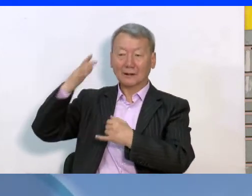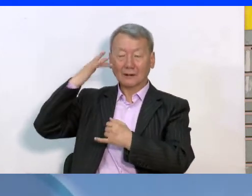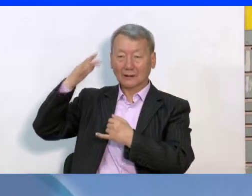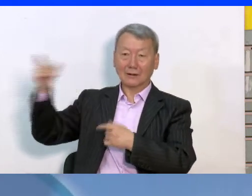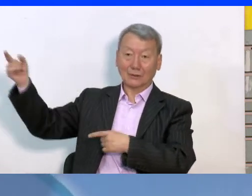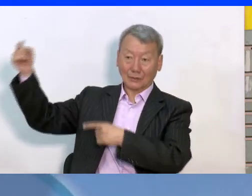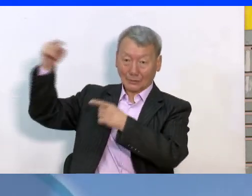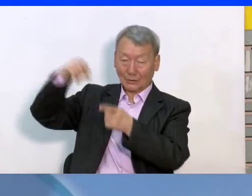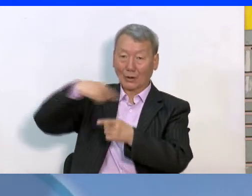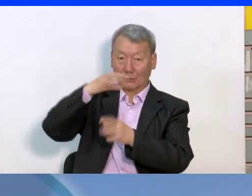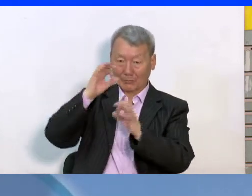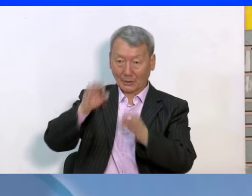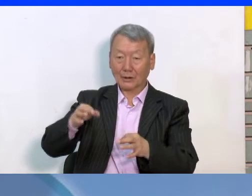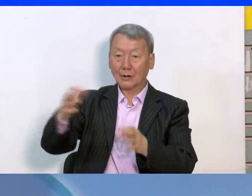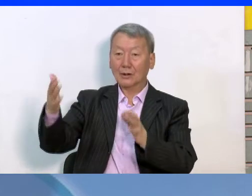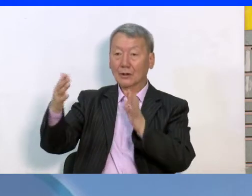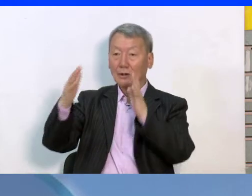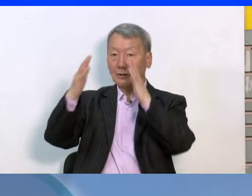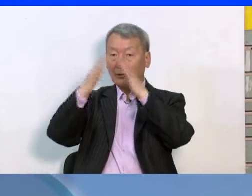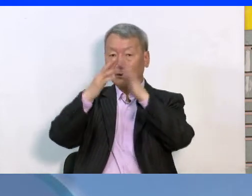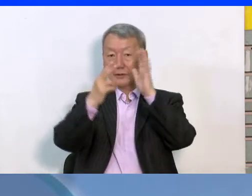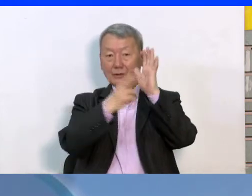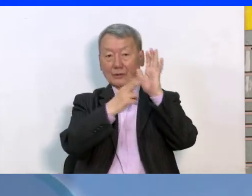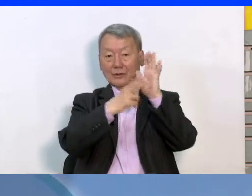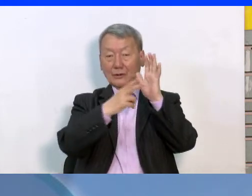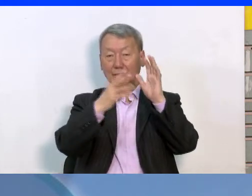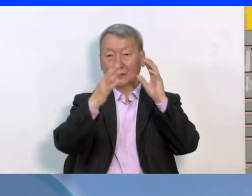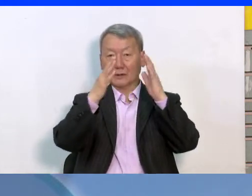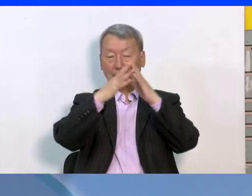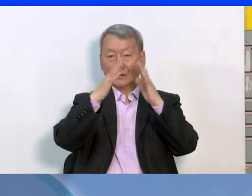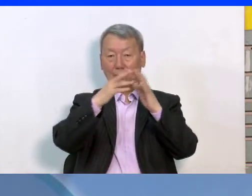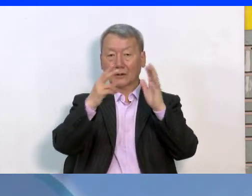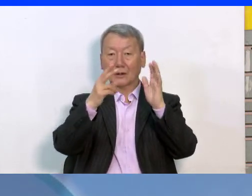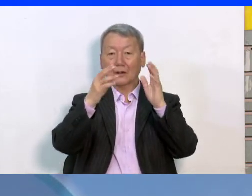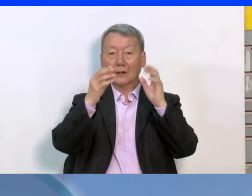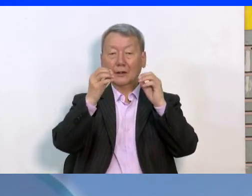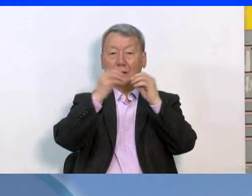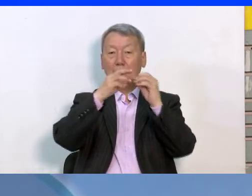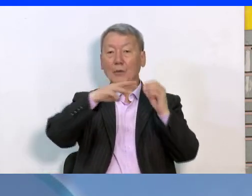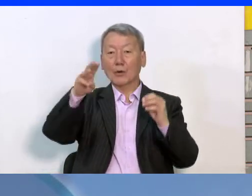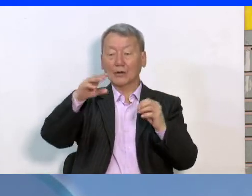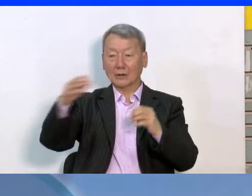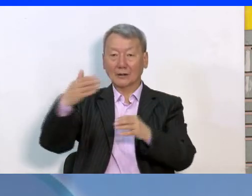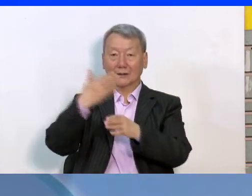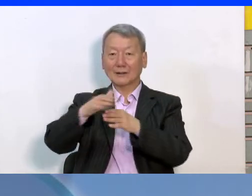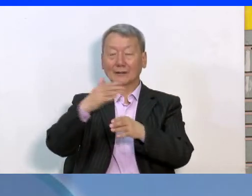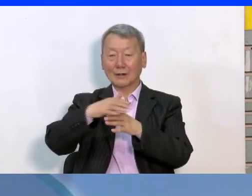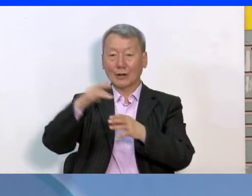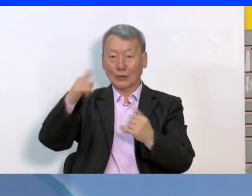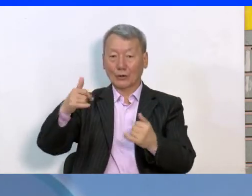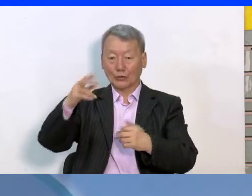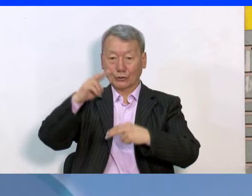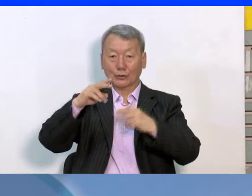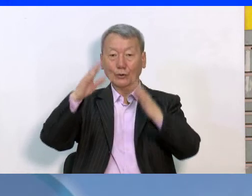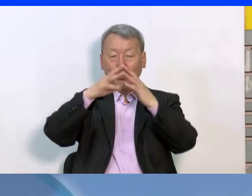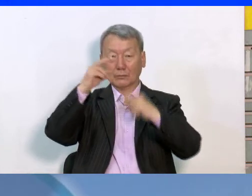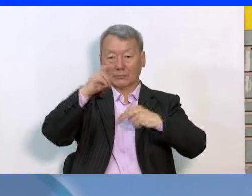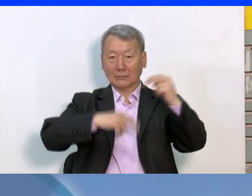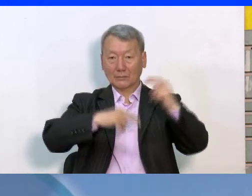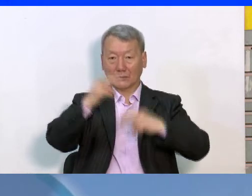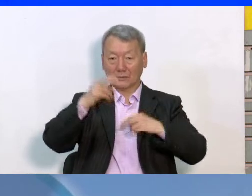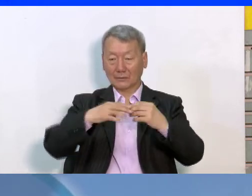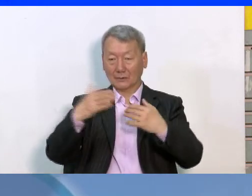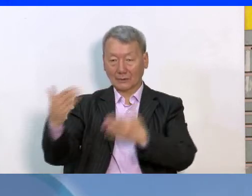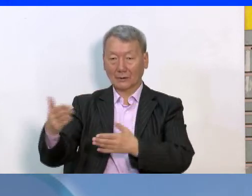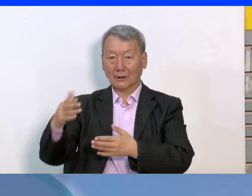Туура айтып кетишти, бул 7 үй 10 миллион сом каражаты бөлүнгөн, тендер өтүп, азыр курулуш иштери башталды. Ал